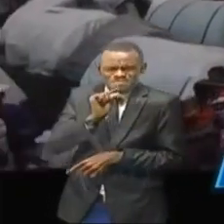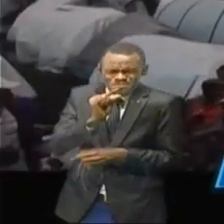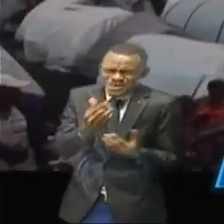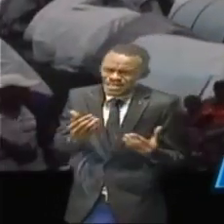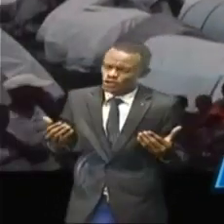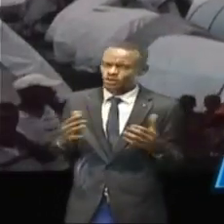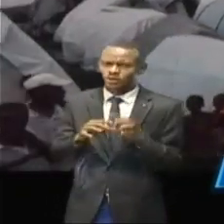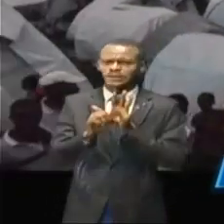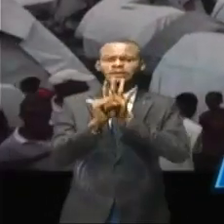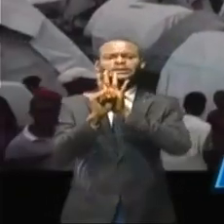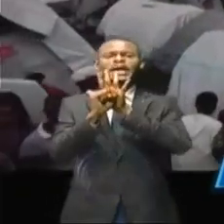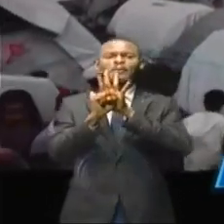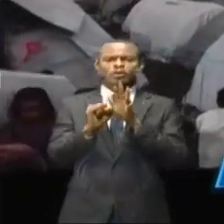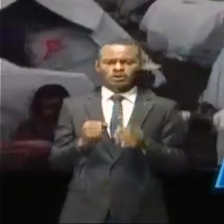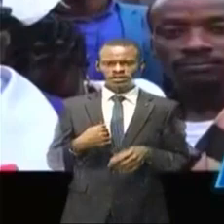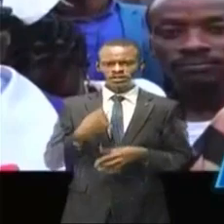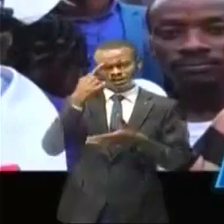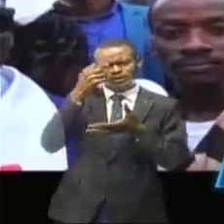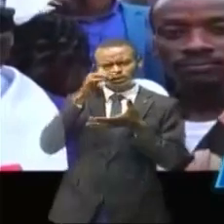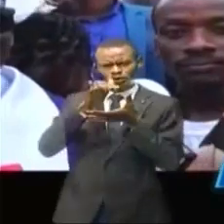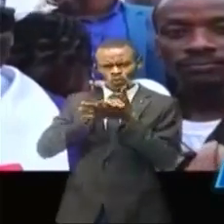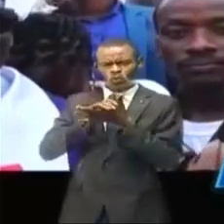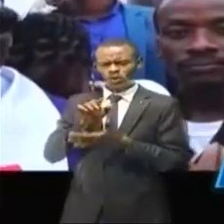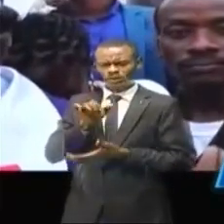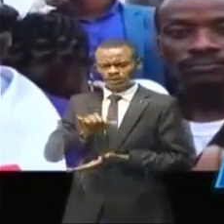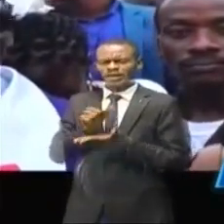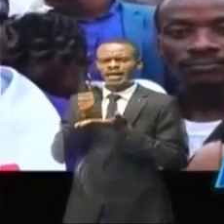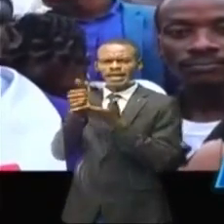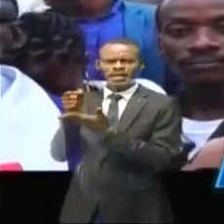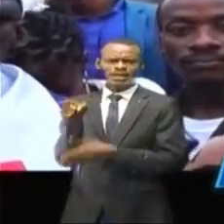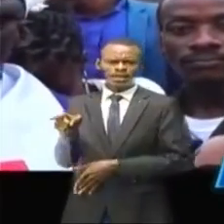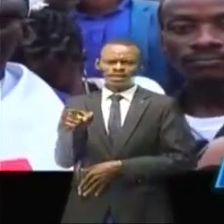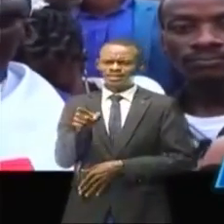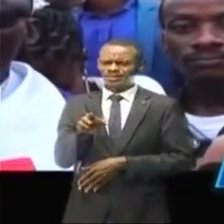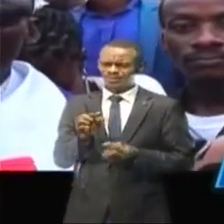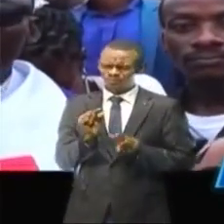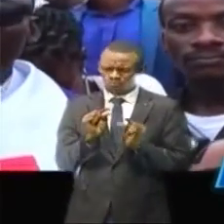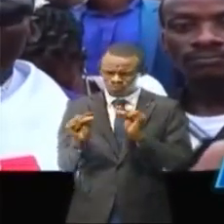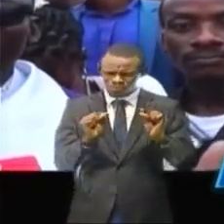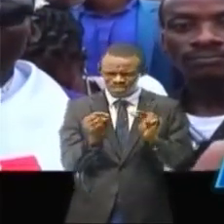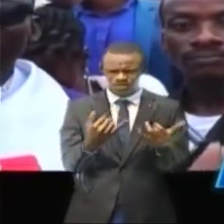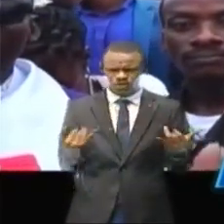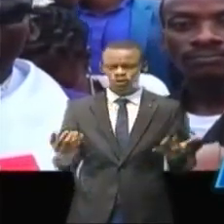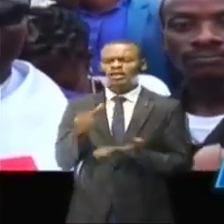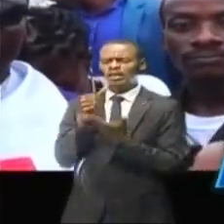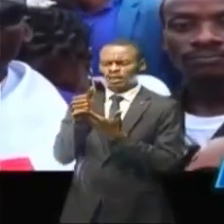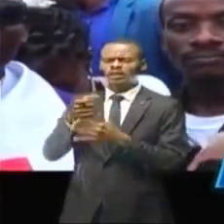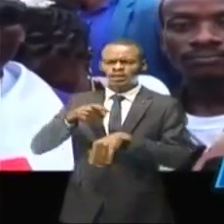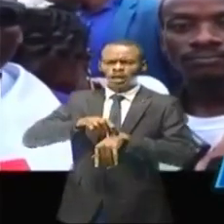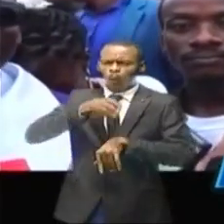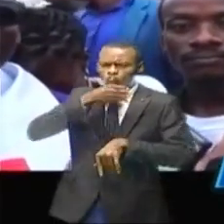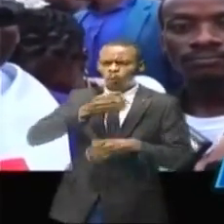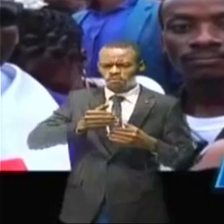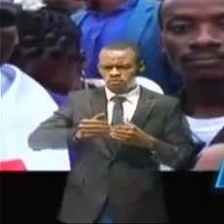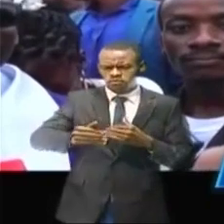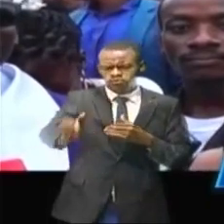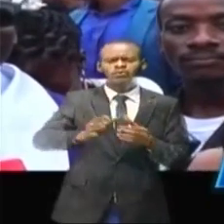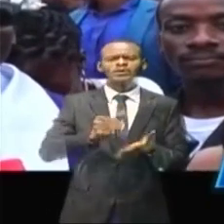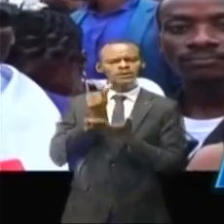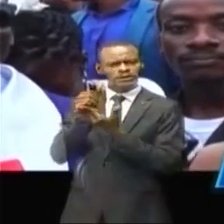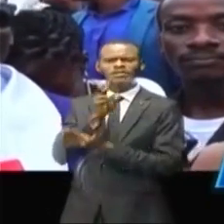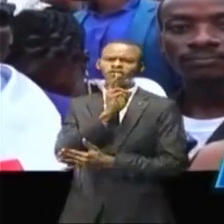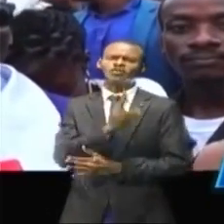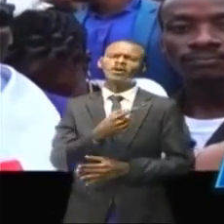Je sais que ça ne pourra pas tenir pendant autant de temps, mais au moins, ils pourront au moins s'en servir pour quelques jours et ça pourra les